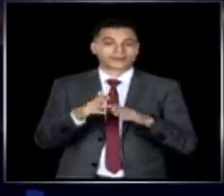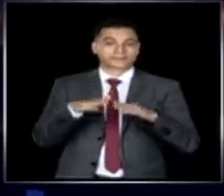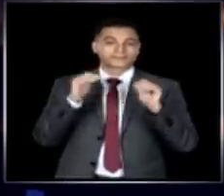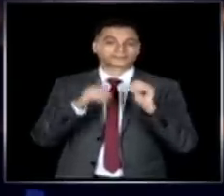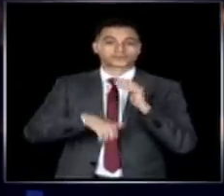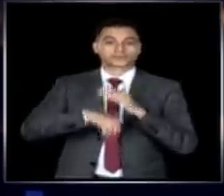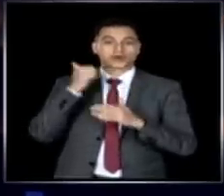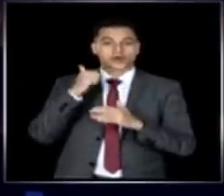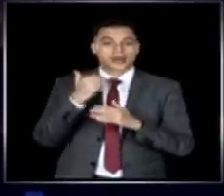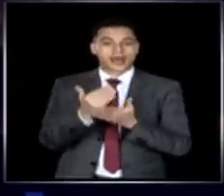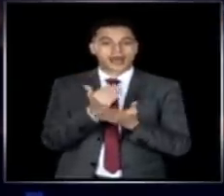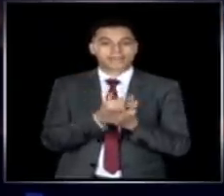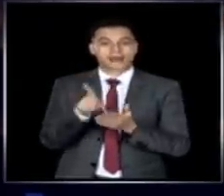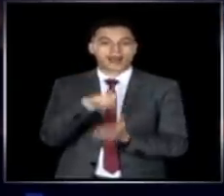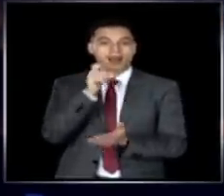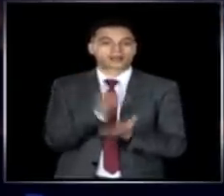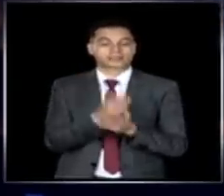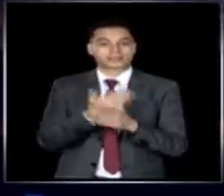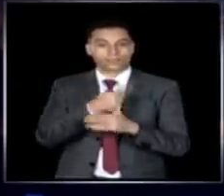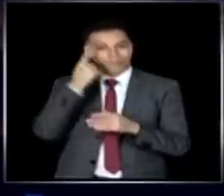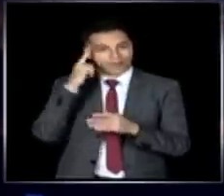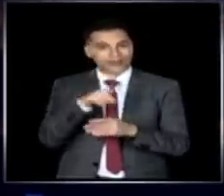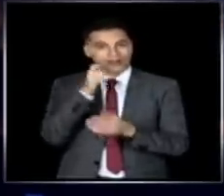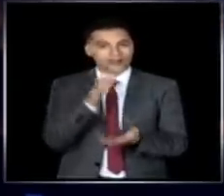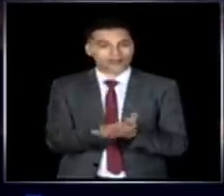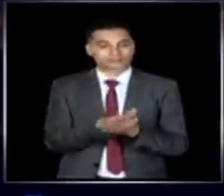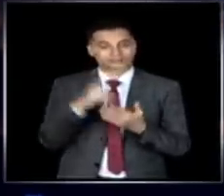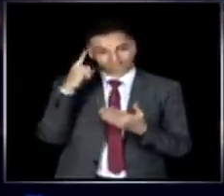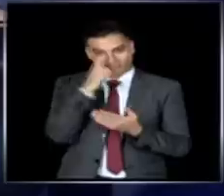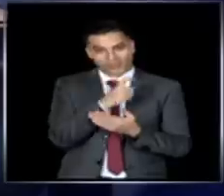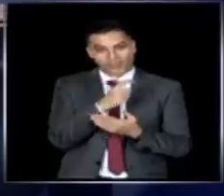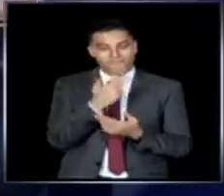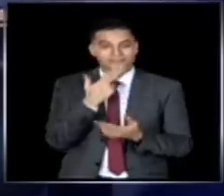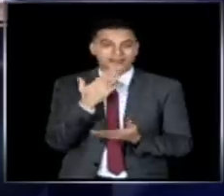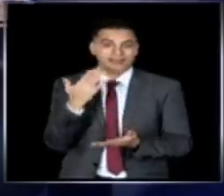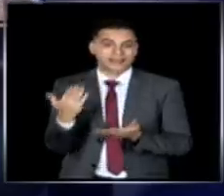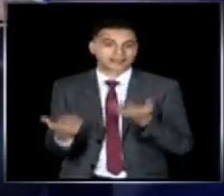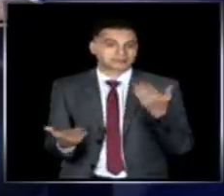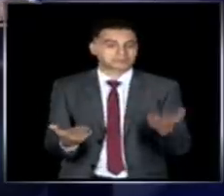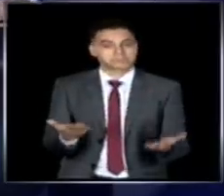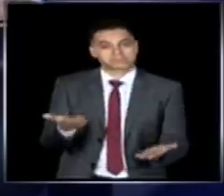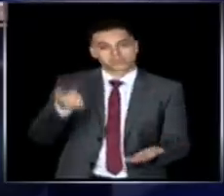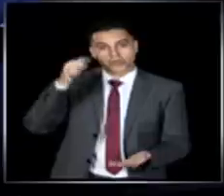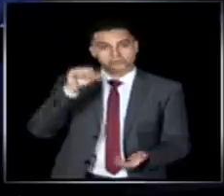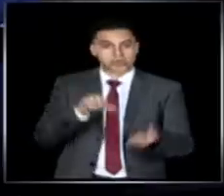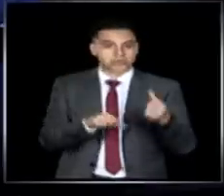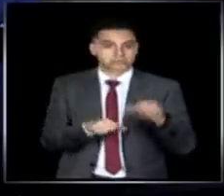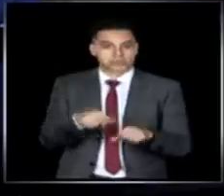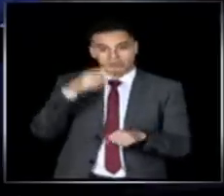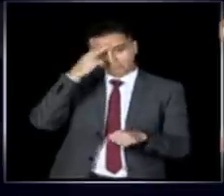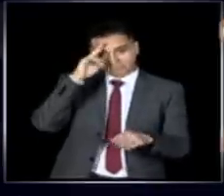بالمباراة قبل عجلة الحظ، لأن هم عارفين إن عجلة الحظ ساعات بتكشر عن